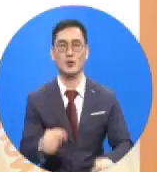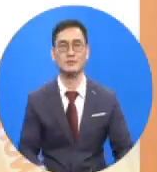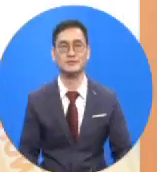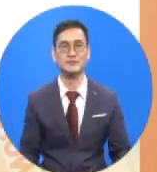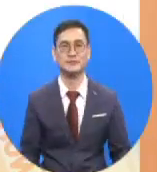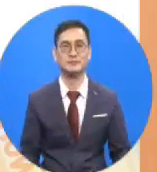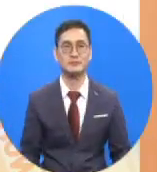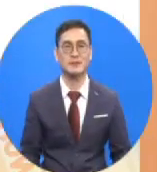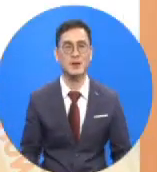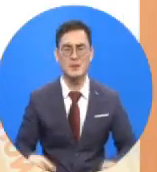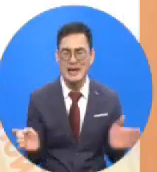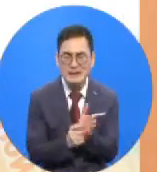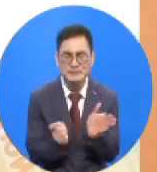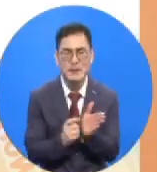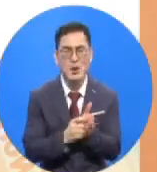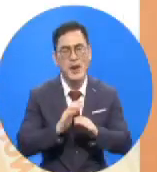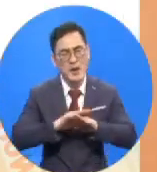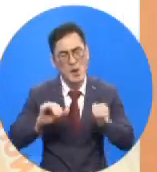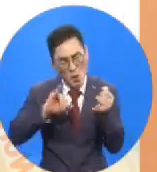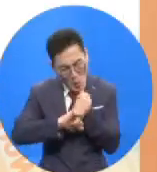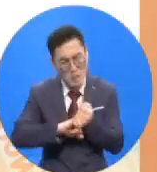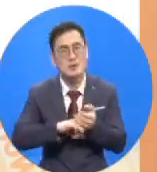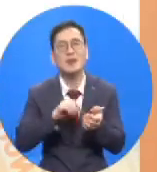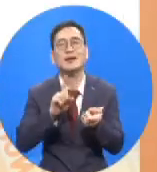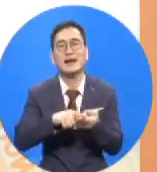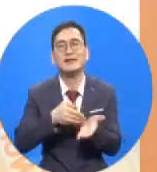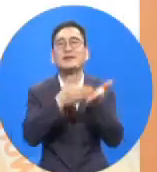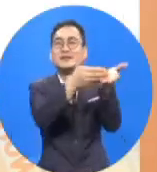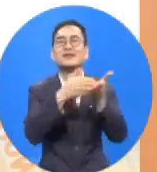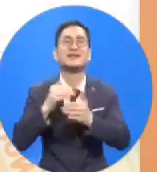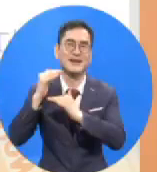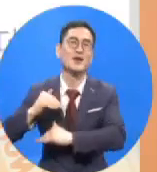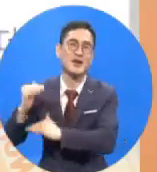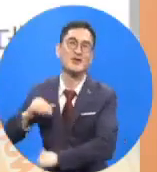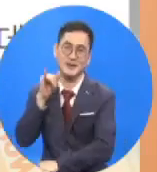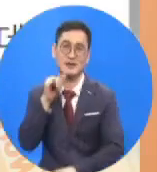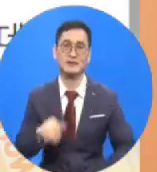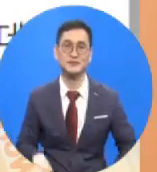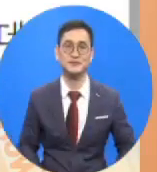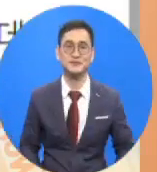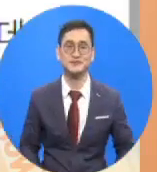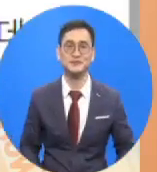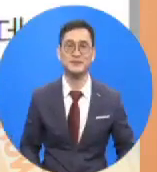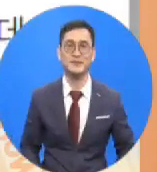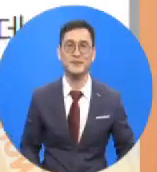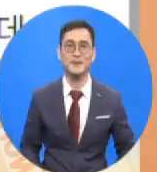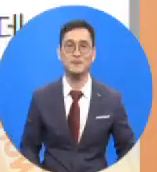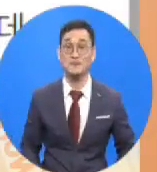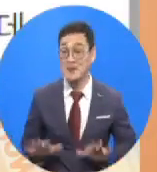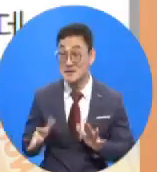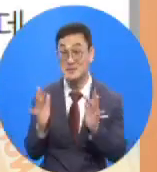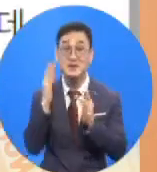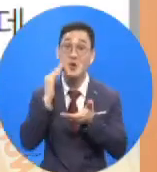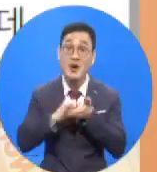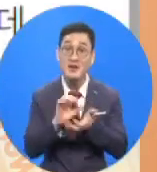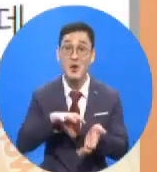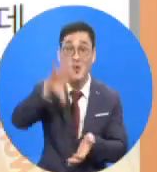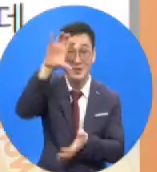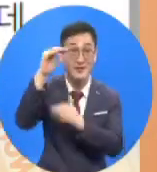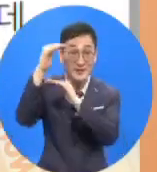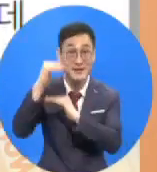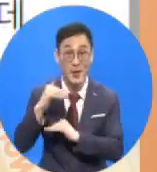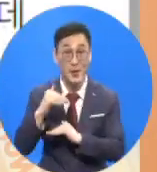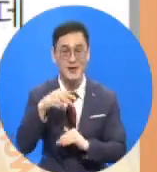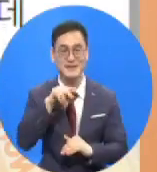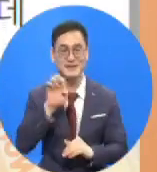해결해 문제들에 대해서 이제 친구랑 근데 2분이 같은 경우는 이 제 7조 라는 거에 있어 이제 뭐 의미를 담아 했는데요 어 문제는